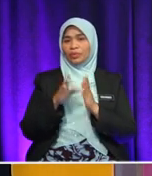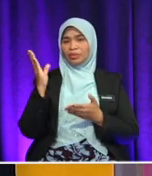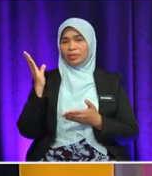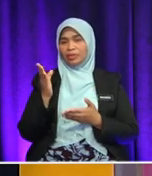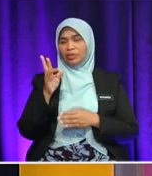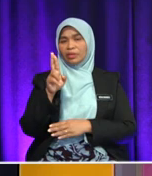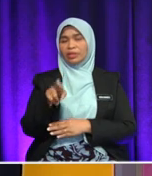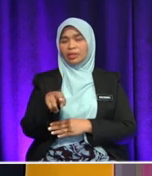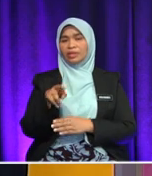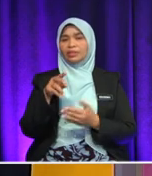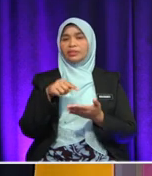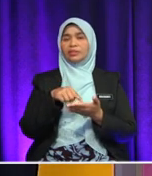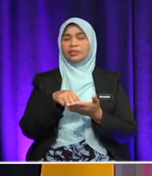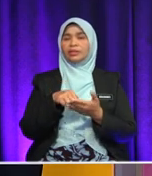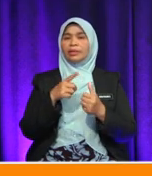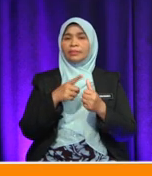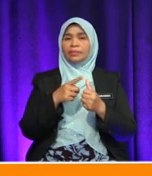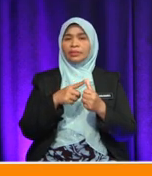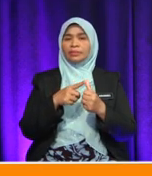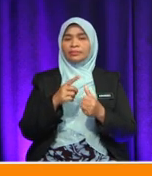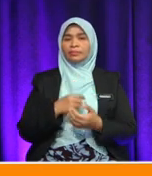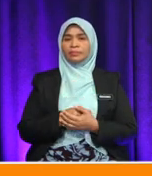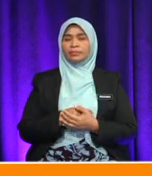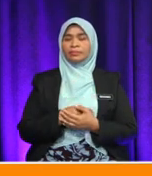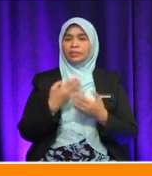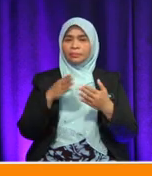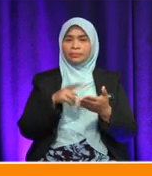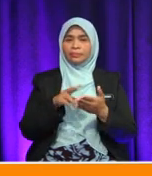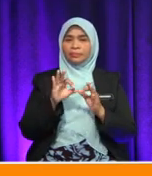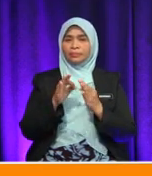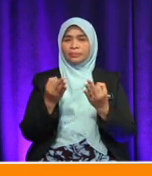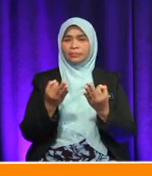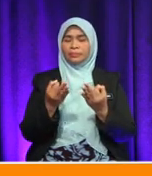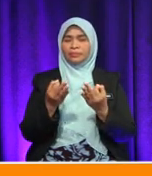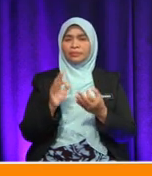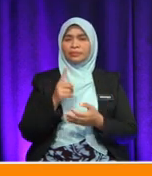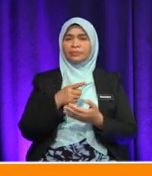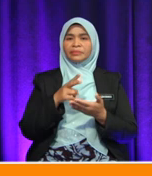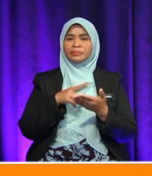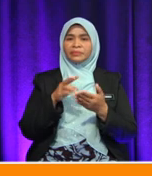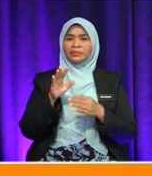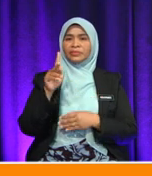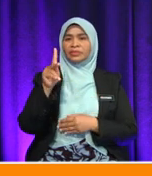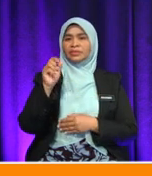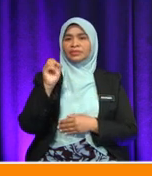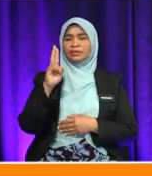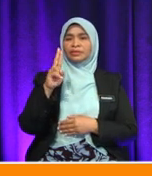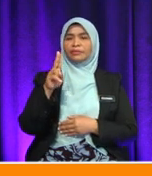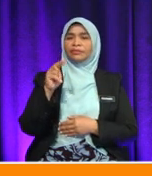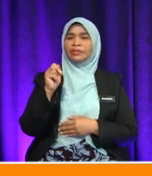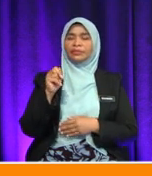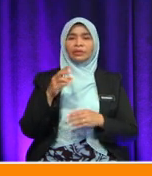tadi padahal akan pertama kita selepas baca surah al-fatihah surah al-kafirun atau surah